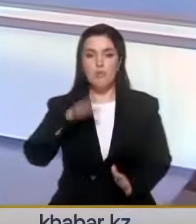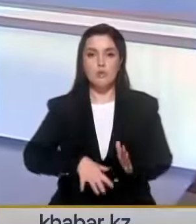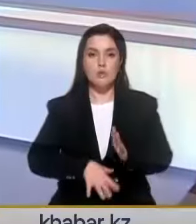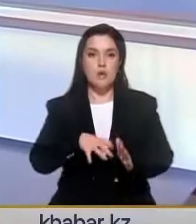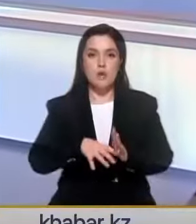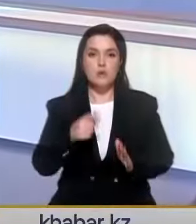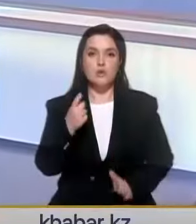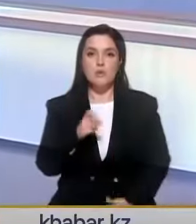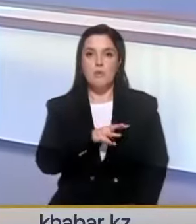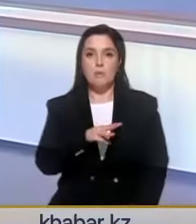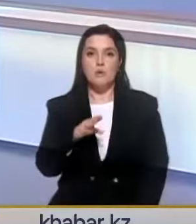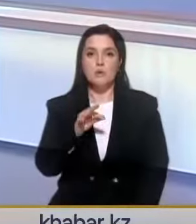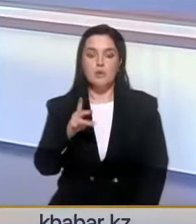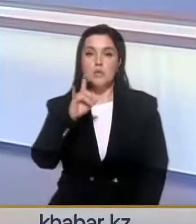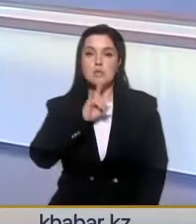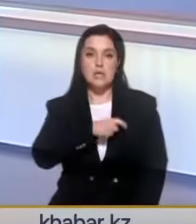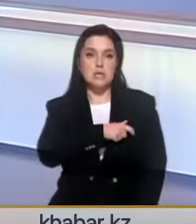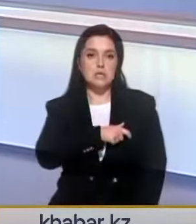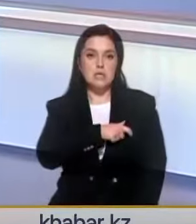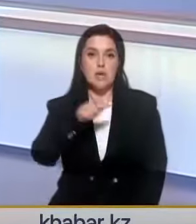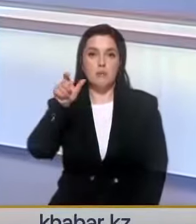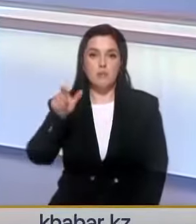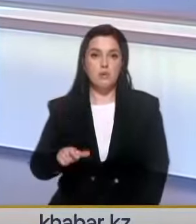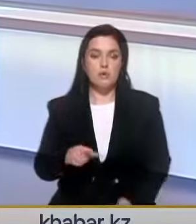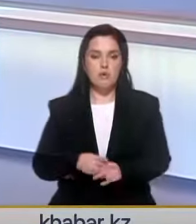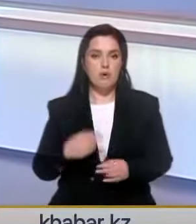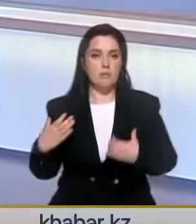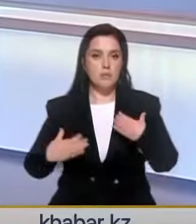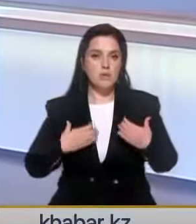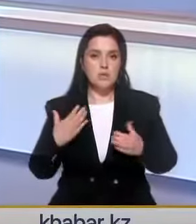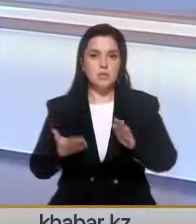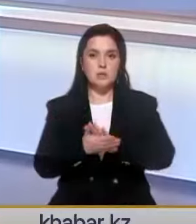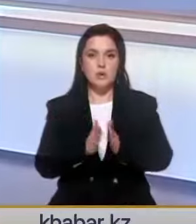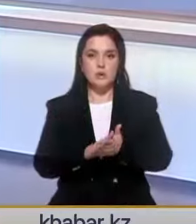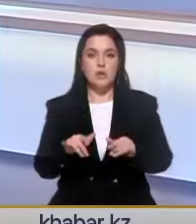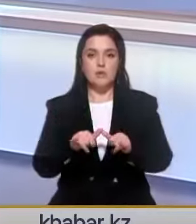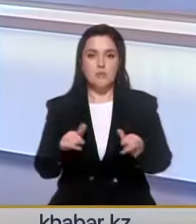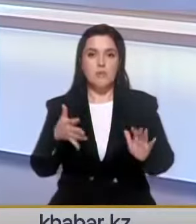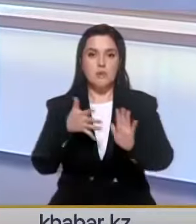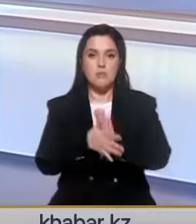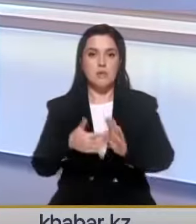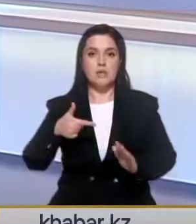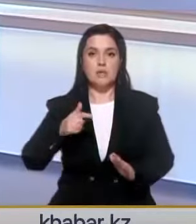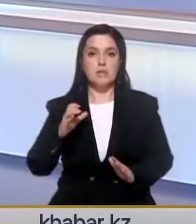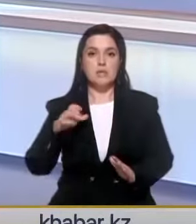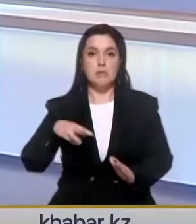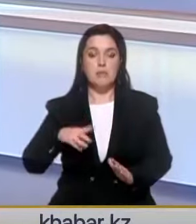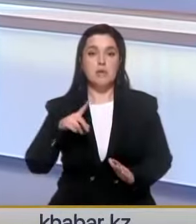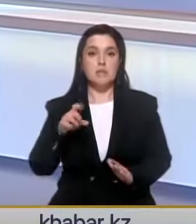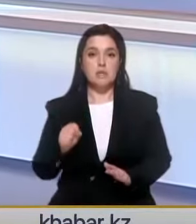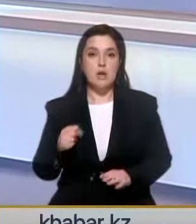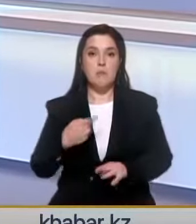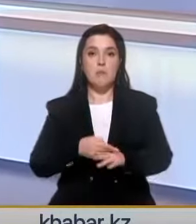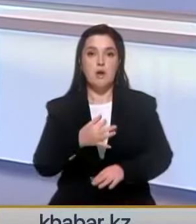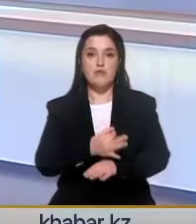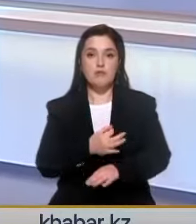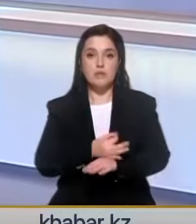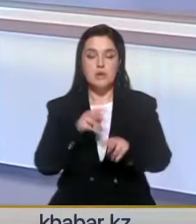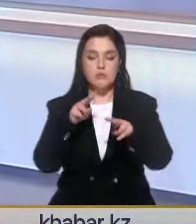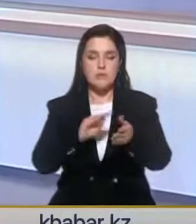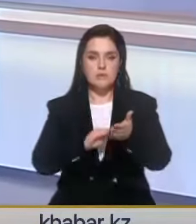свыше 100 млн тонн нефти депутаты в свою очередь выразили обеспокоенность ситуации с растущим потреблением ГСМ за ходом пров